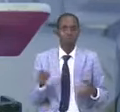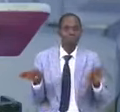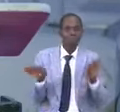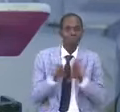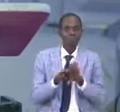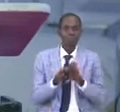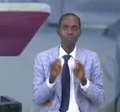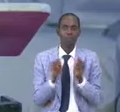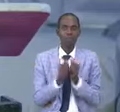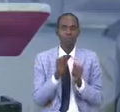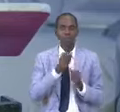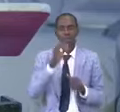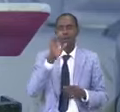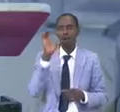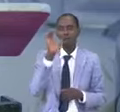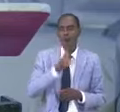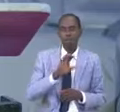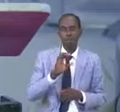vont